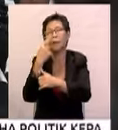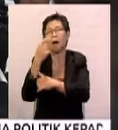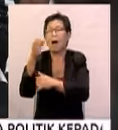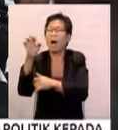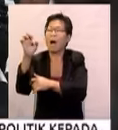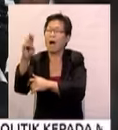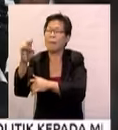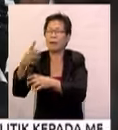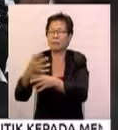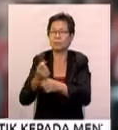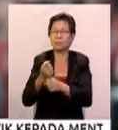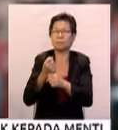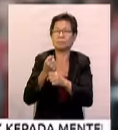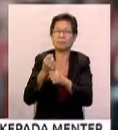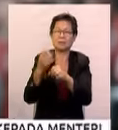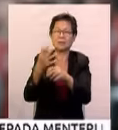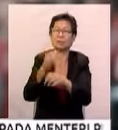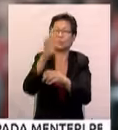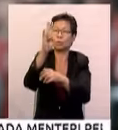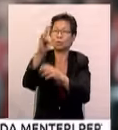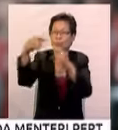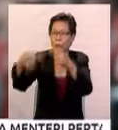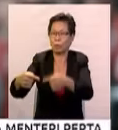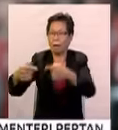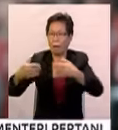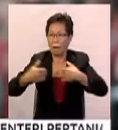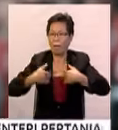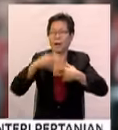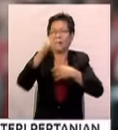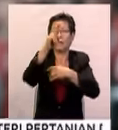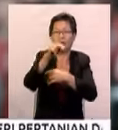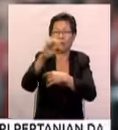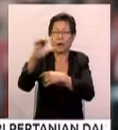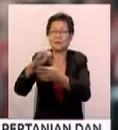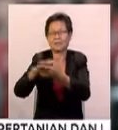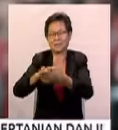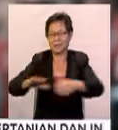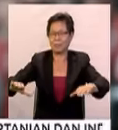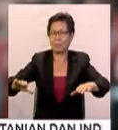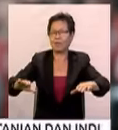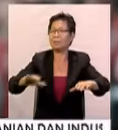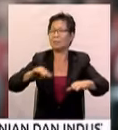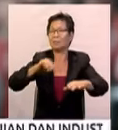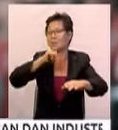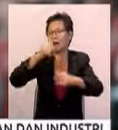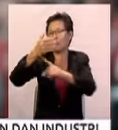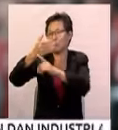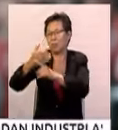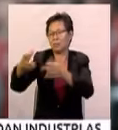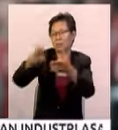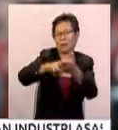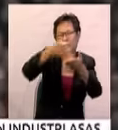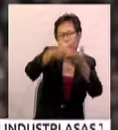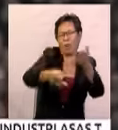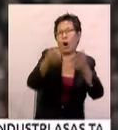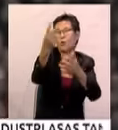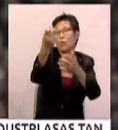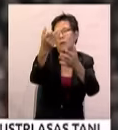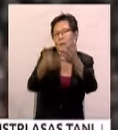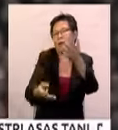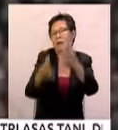sudah menyamai catatan itu ketika berbaki 7 perlawanan. Newcastle masih selamat di luar zon penyingkiran meskipun mencatat kekalahan ke-12